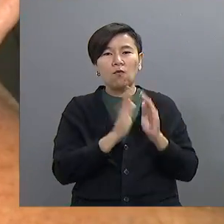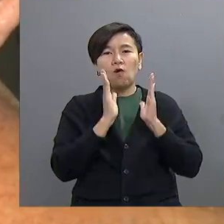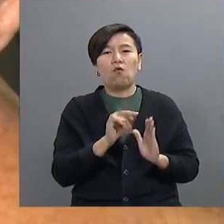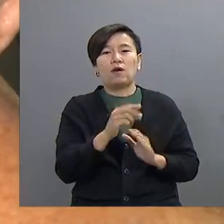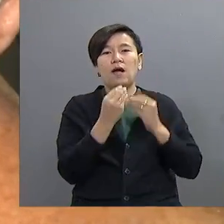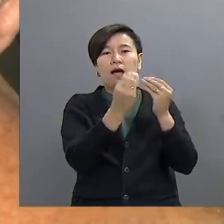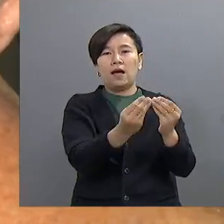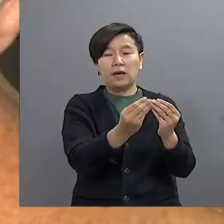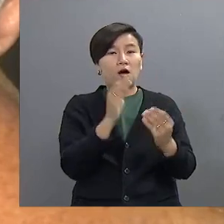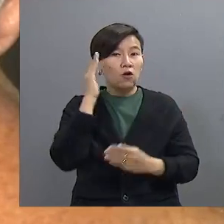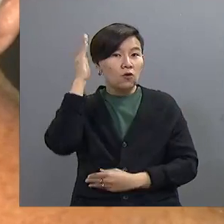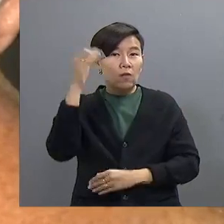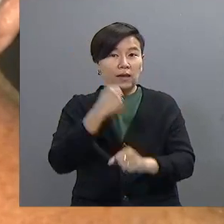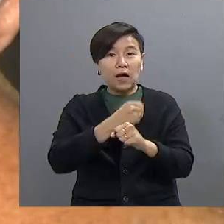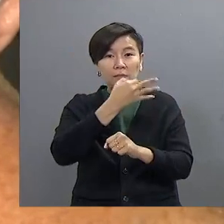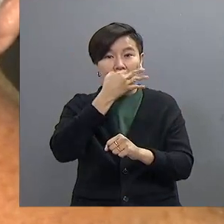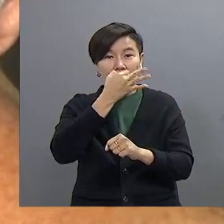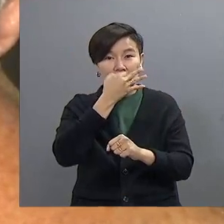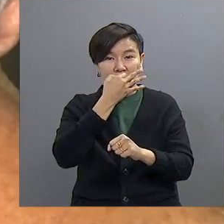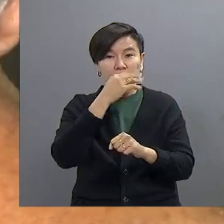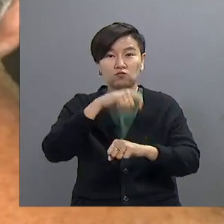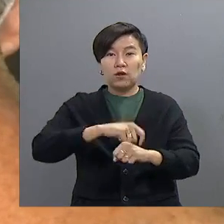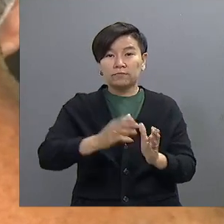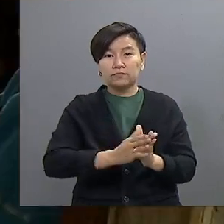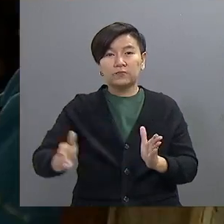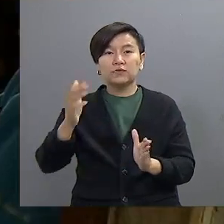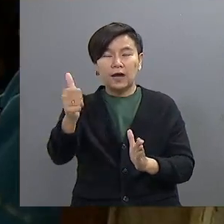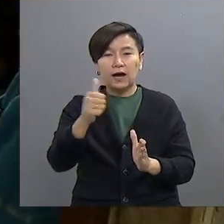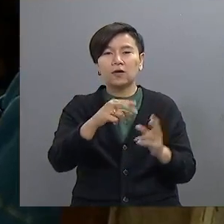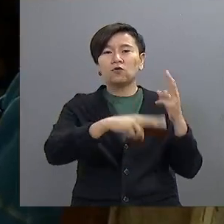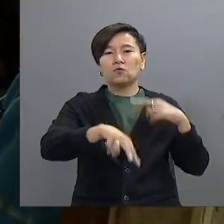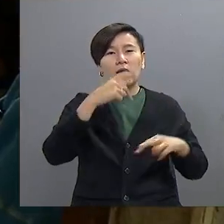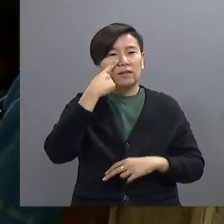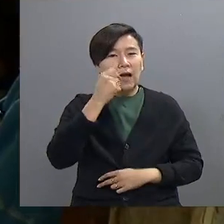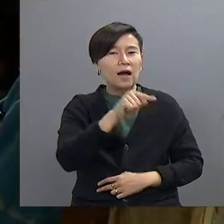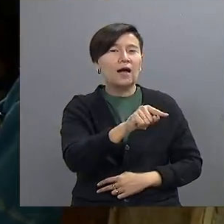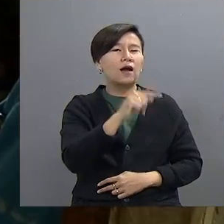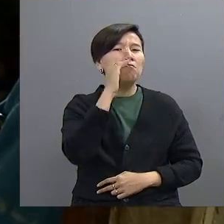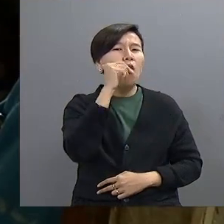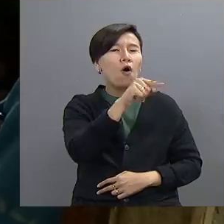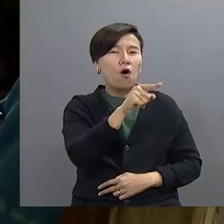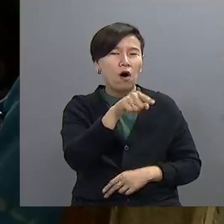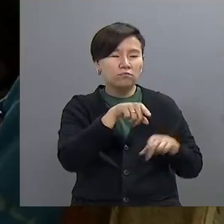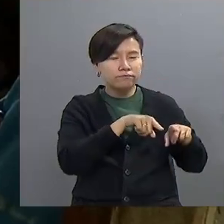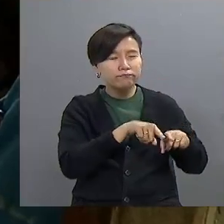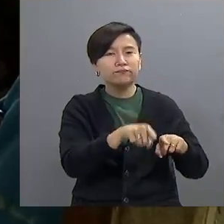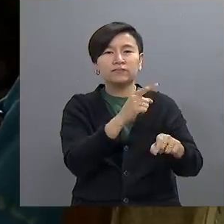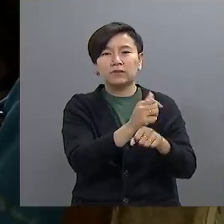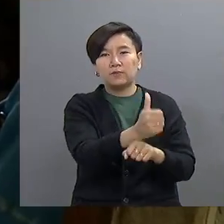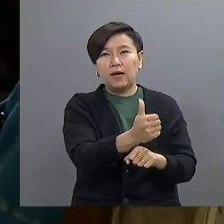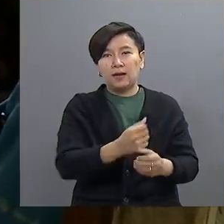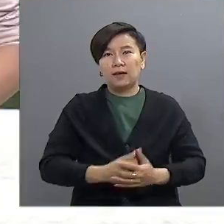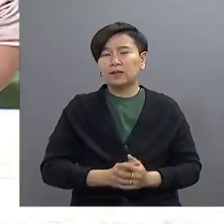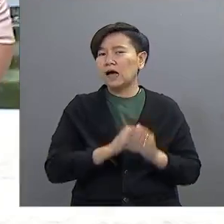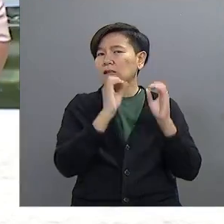าชีพที่ยั่งยืนแล้วก็สามารถดูแลคุณตาคุณพ่อเนี่ยไปด้วยกันนะคะนี่ก็ต้องไม่ทิ้งทั้งมิ